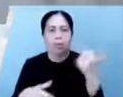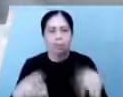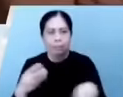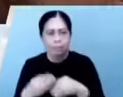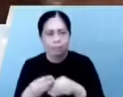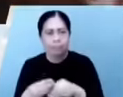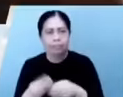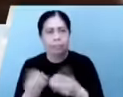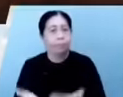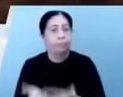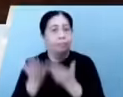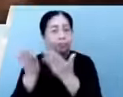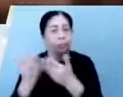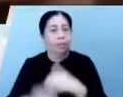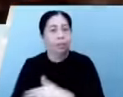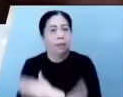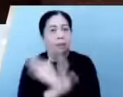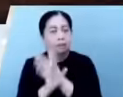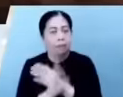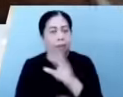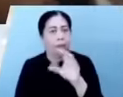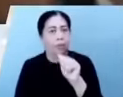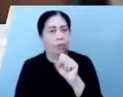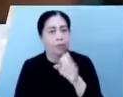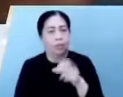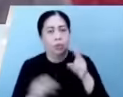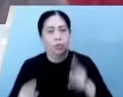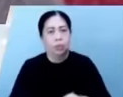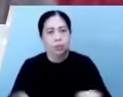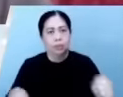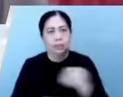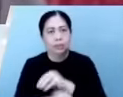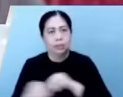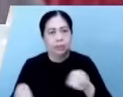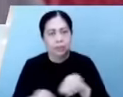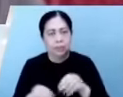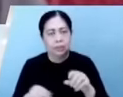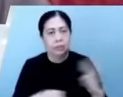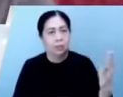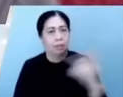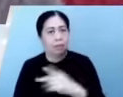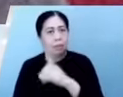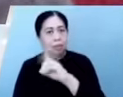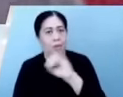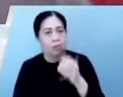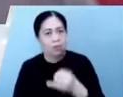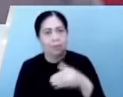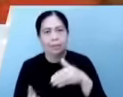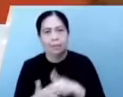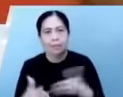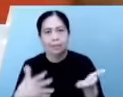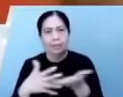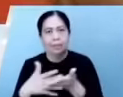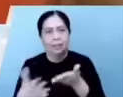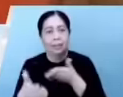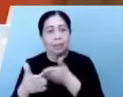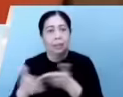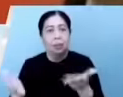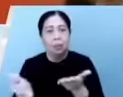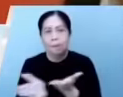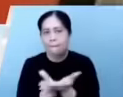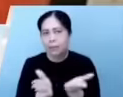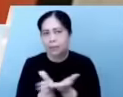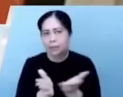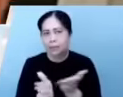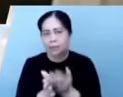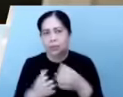Prosecutor ng Davao ang kasong human trafficking pabalik ng Department of Justice sa Maynila para isampa naman sa korte sa Pasig. Nauna nang sinabi